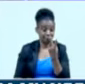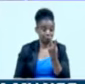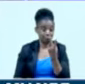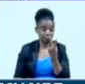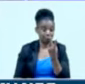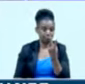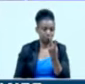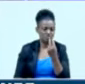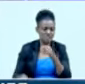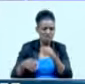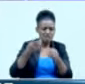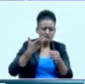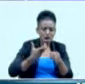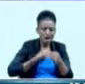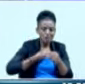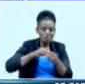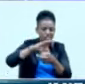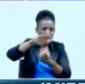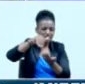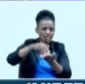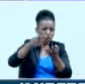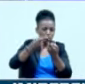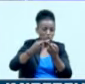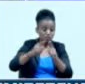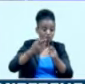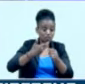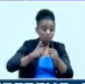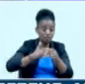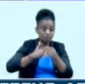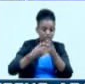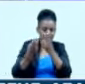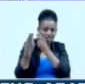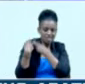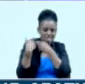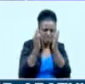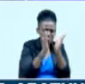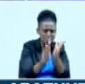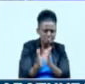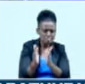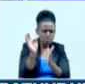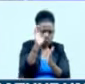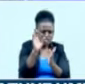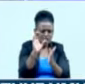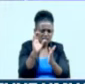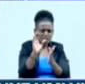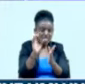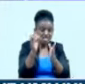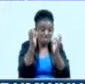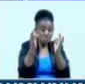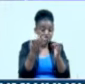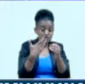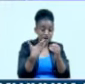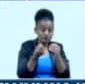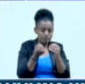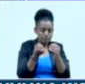kubaka inzego zitandukanye zifite uruhare mu gukora igenamigambi no gushakisha umutungo wari ukenewe kugira ngo